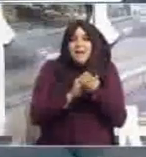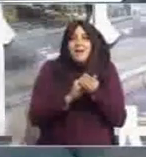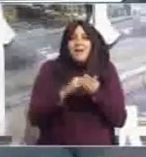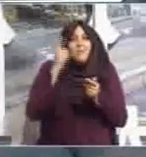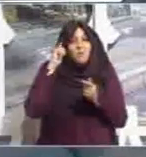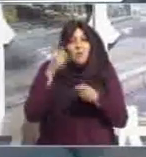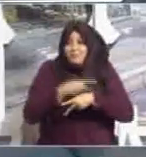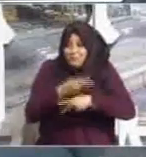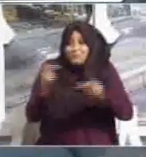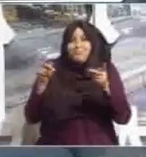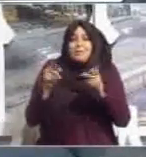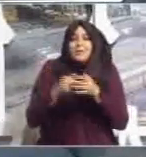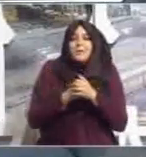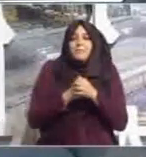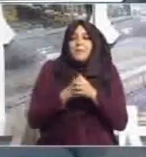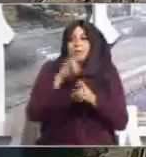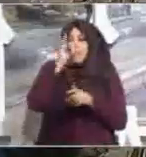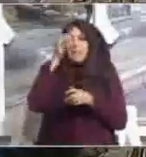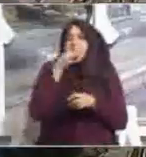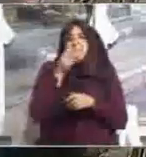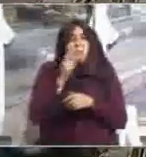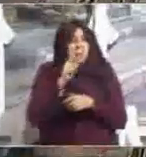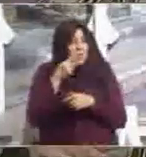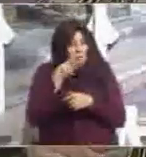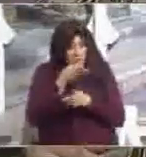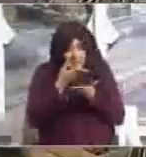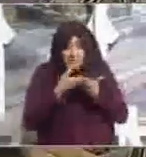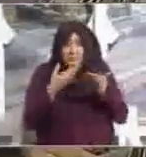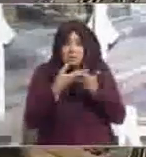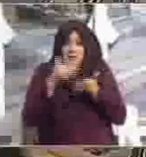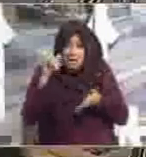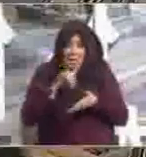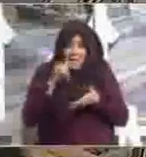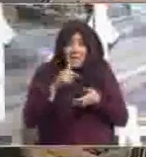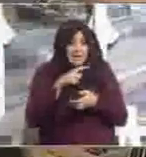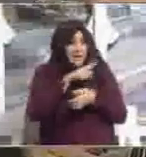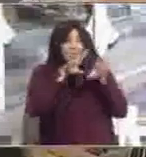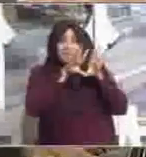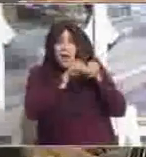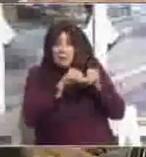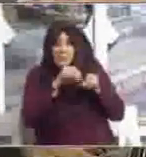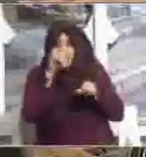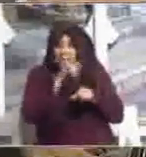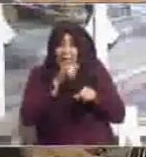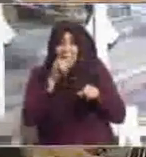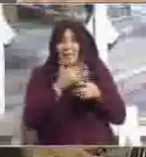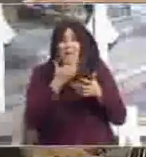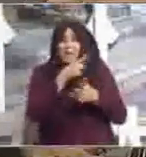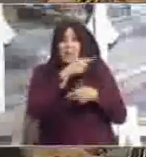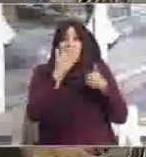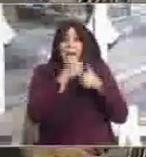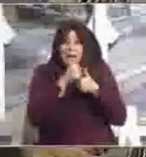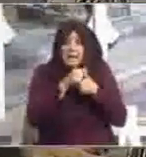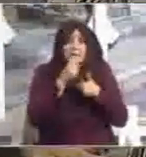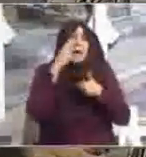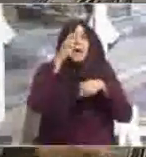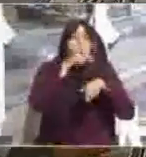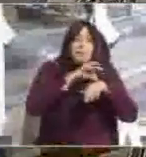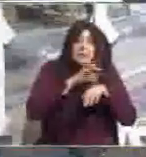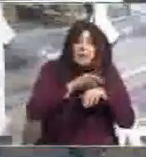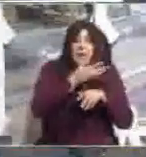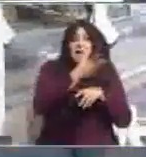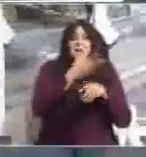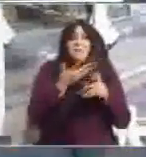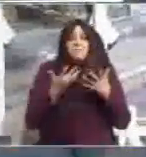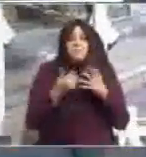يجوه كل هذه العوائق هذه يجوه يقولوا شوف أنت كيف أنت يا مسكين شوفها ومريضها وخصو كذا ها ومستشفى ها،